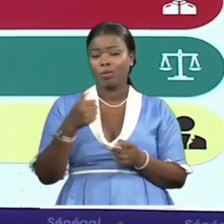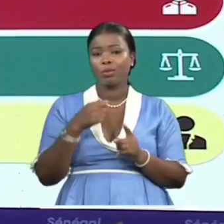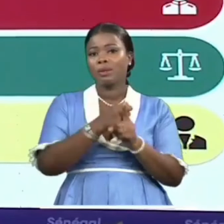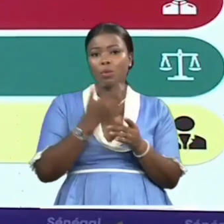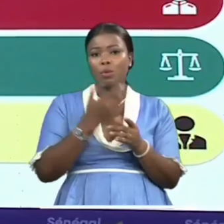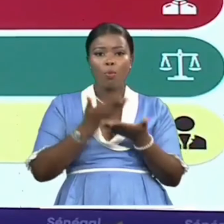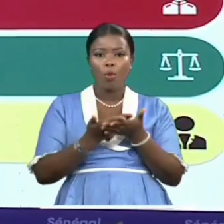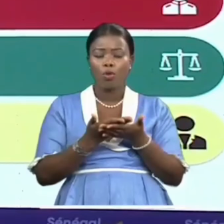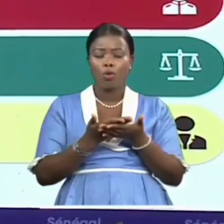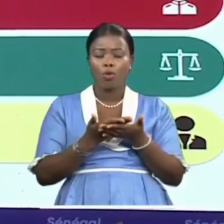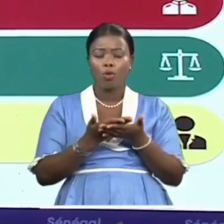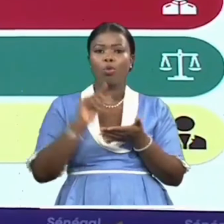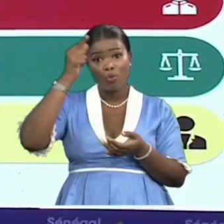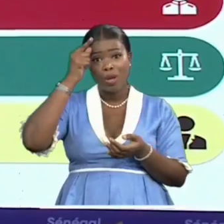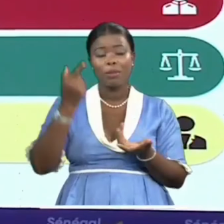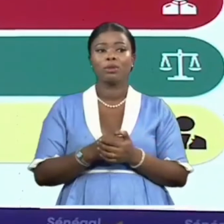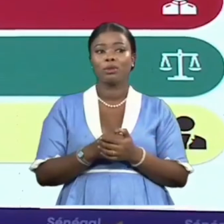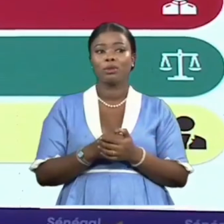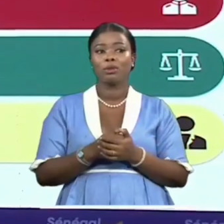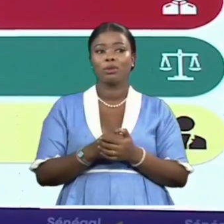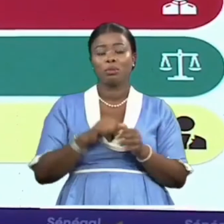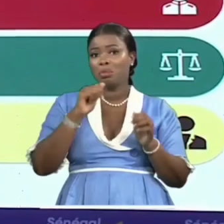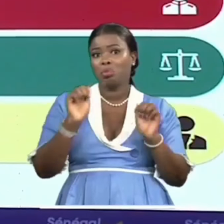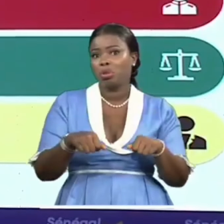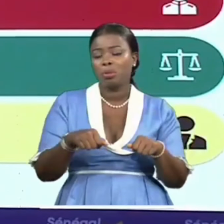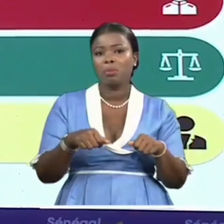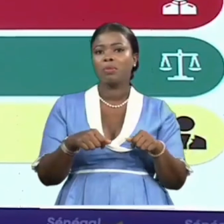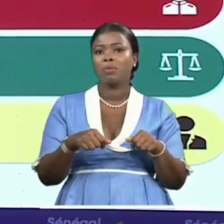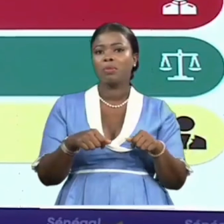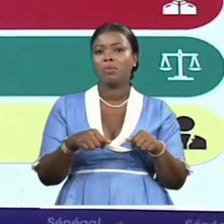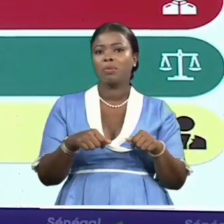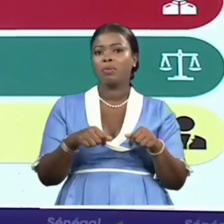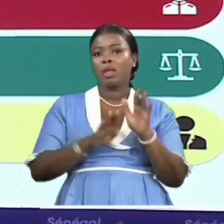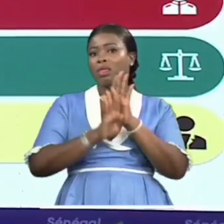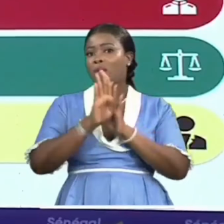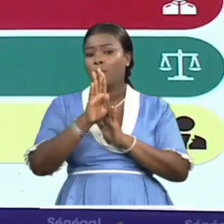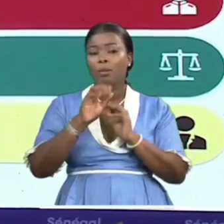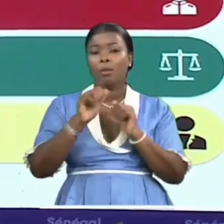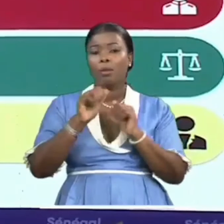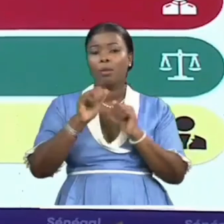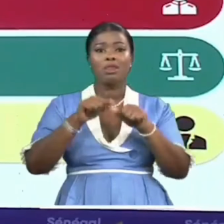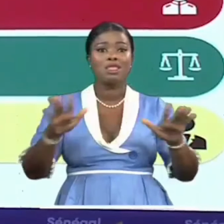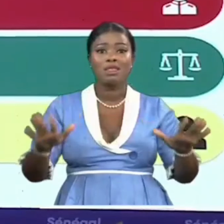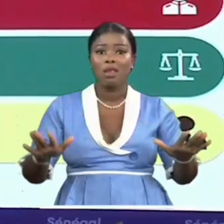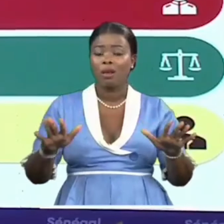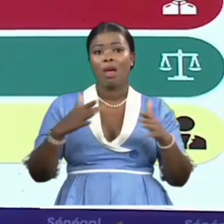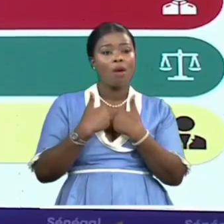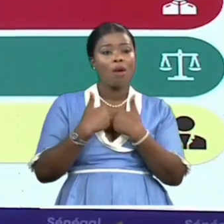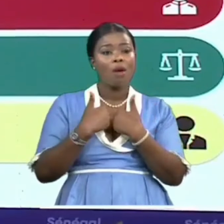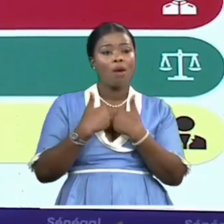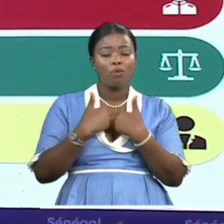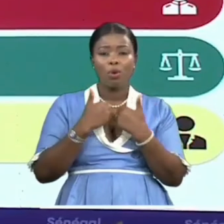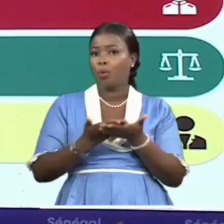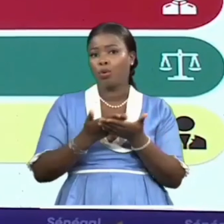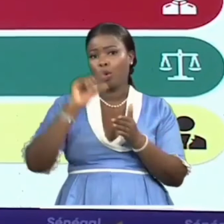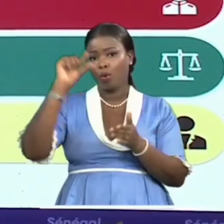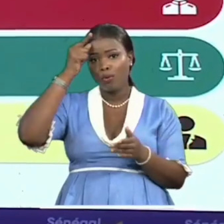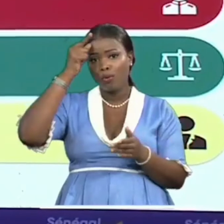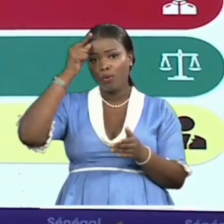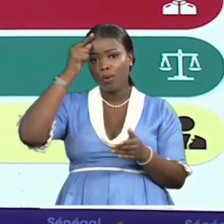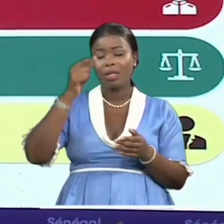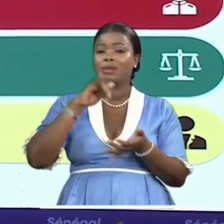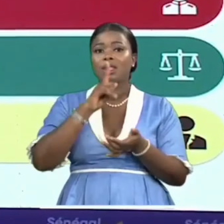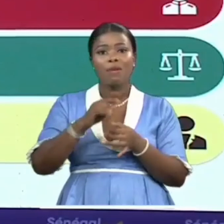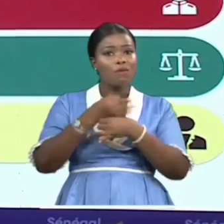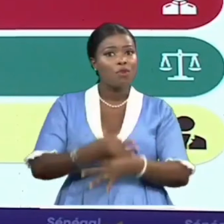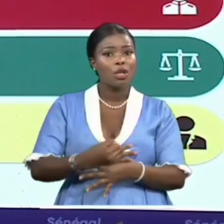il n'y a pas de possibilité d'envisager un programme de développement sans qu'il y ait vraiment la bonne gouvernance c'est fondamental c'est ce